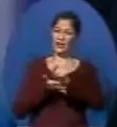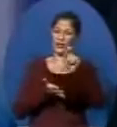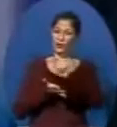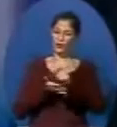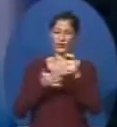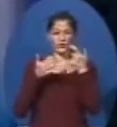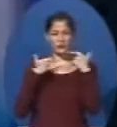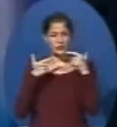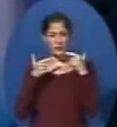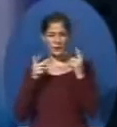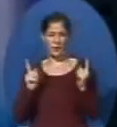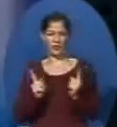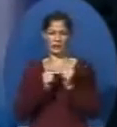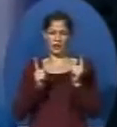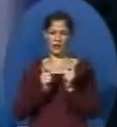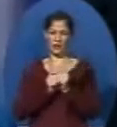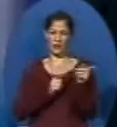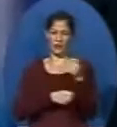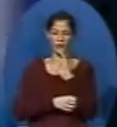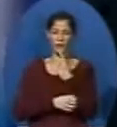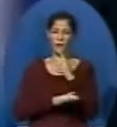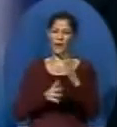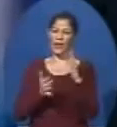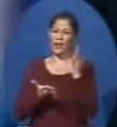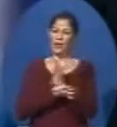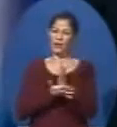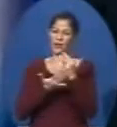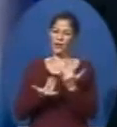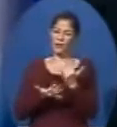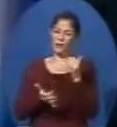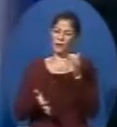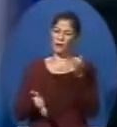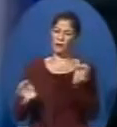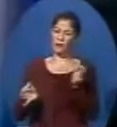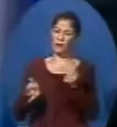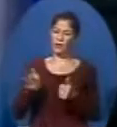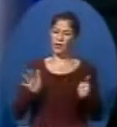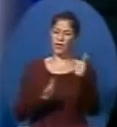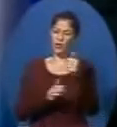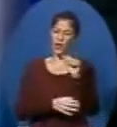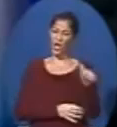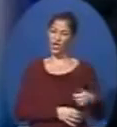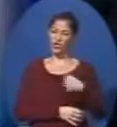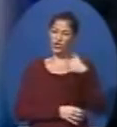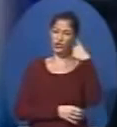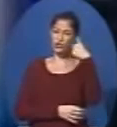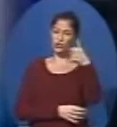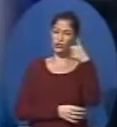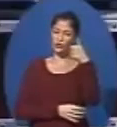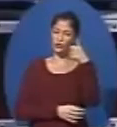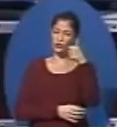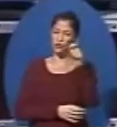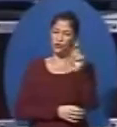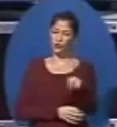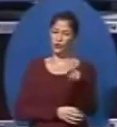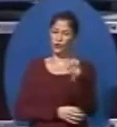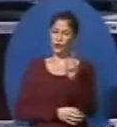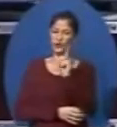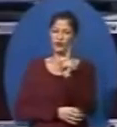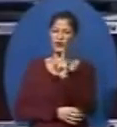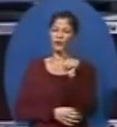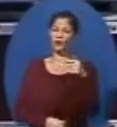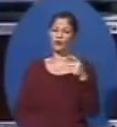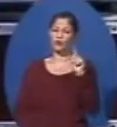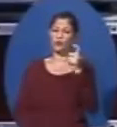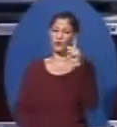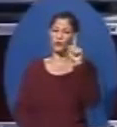בקצרה מה בעצם הוחלט היום בבית המשפט העליון בראשותו של השופט סלים ג'ובראן. הרכב של חמישה שופטים של